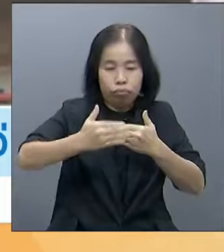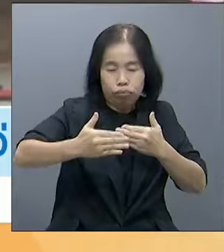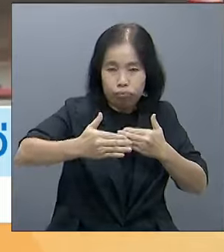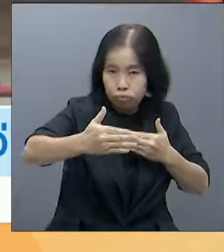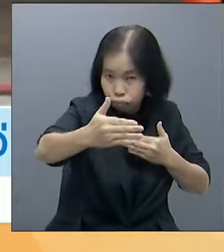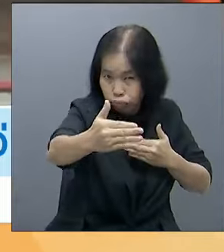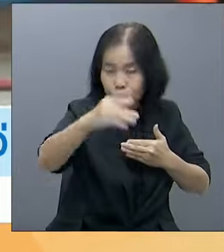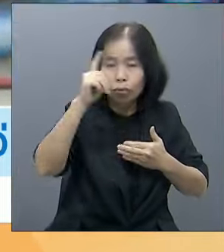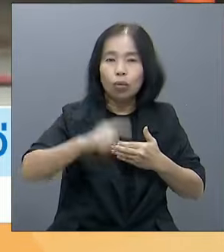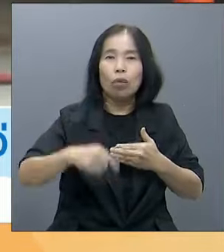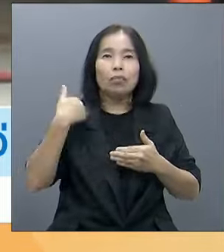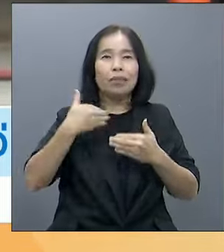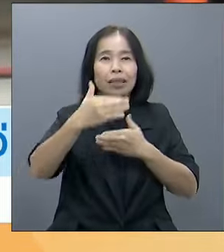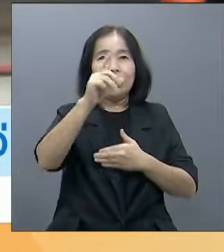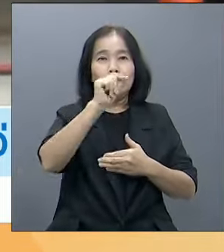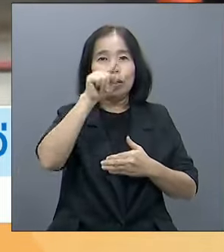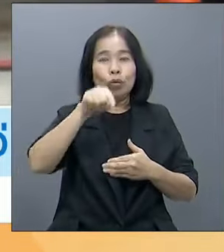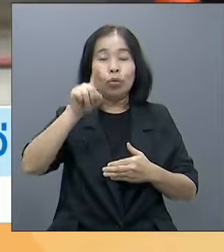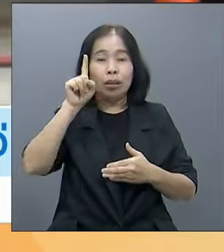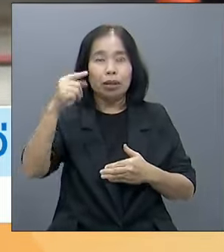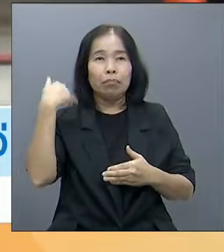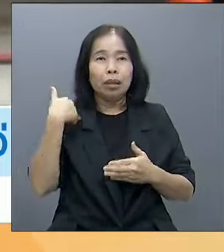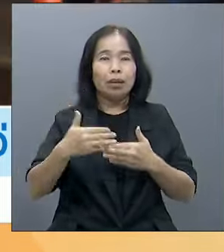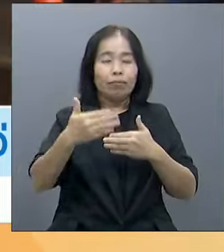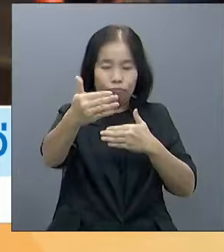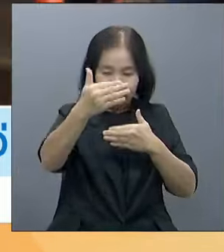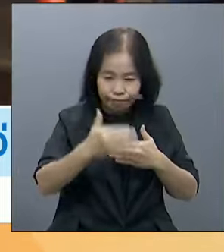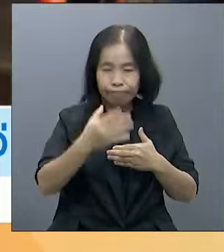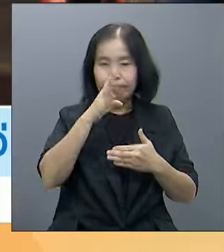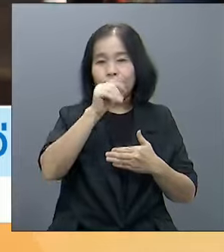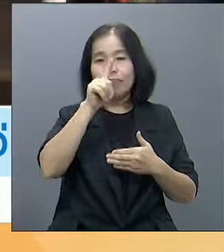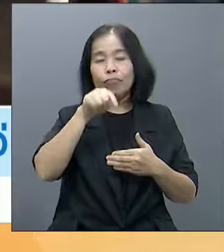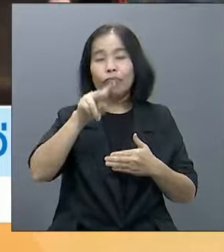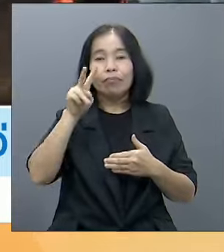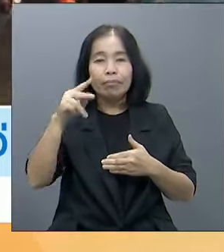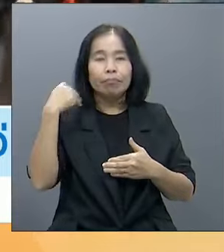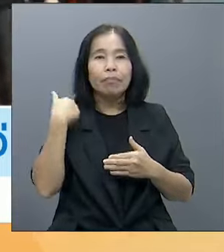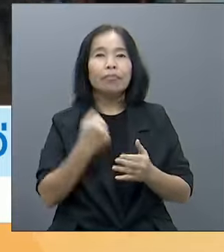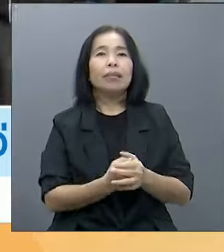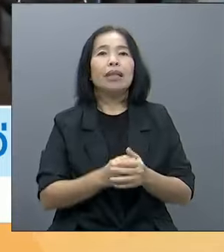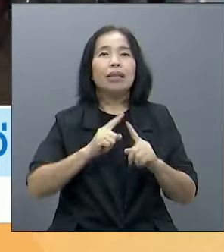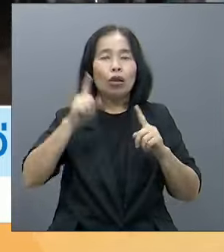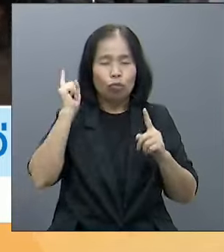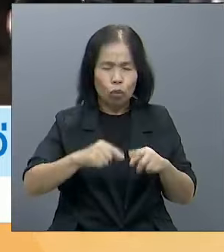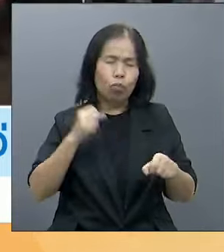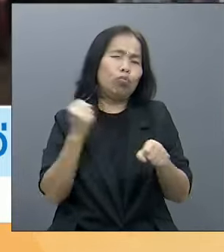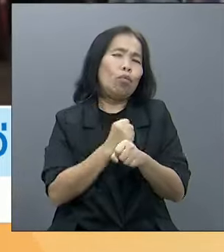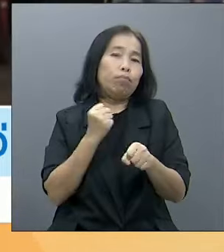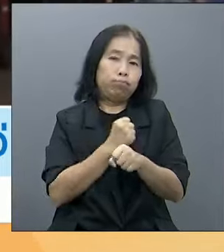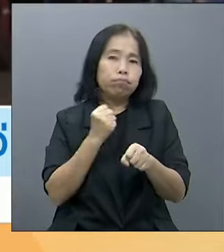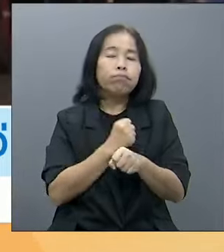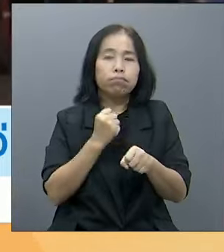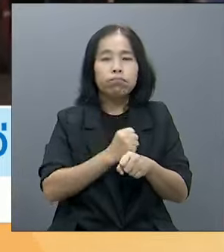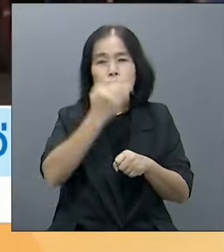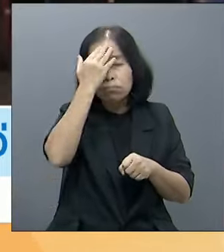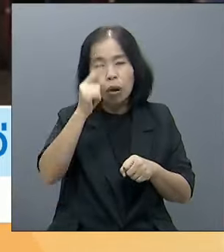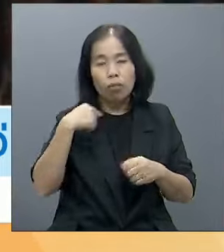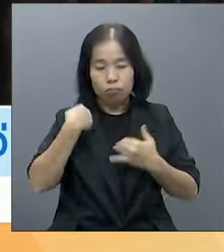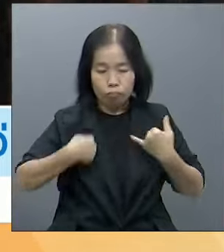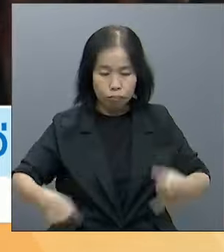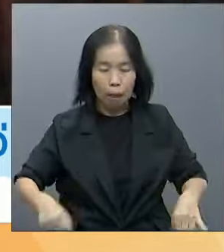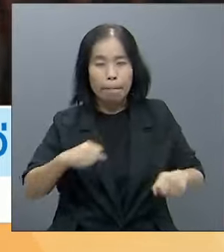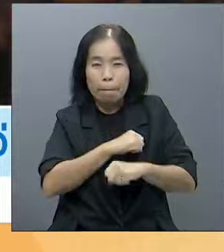ธอน 21.1 แล้วก็ในระยะมาราธอน 42.195 กิโลเมตรยังไงก็ต้องซ้อมอ่ะคุณผู้ชมคะเพราะว่าการไม่เตรียมร่างกาย